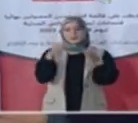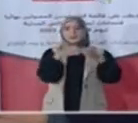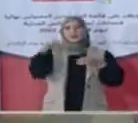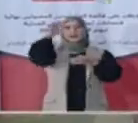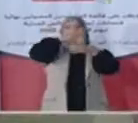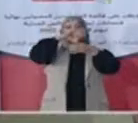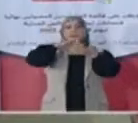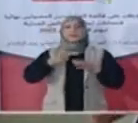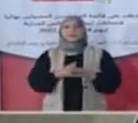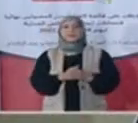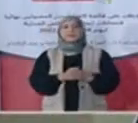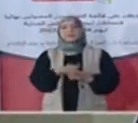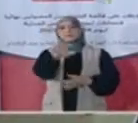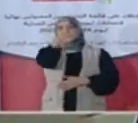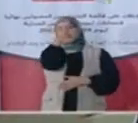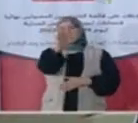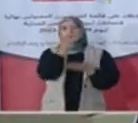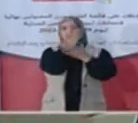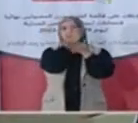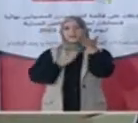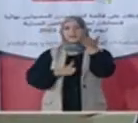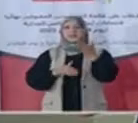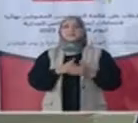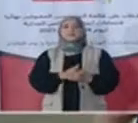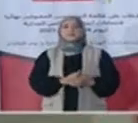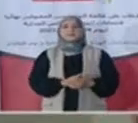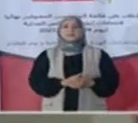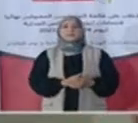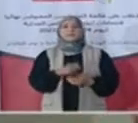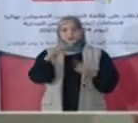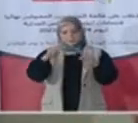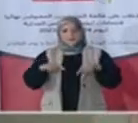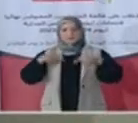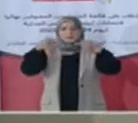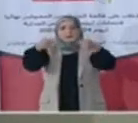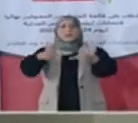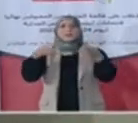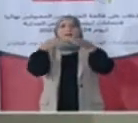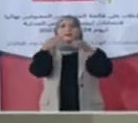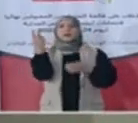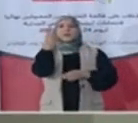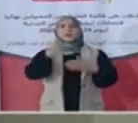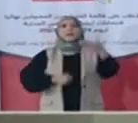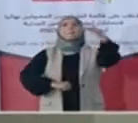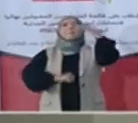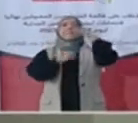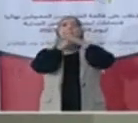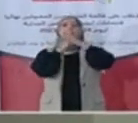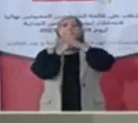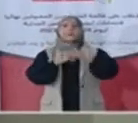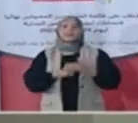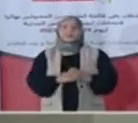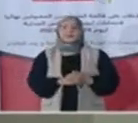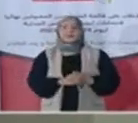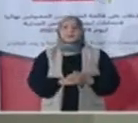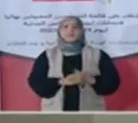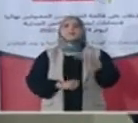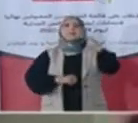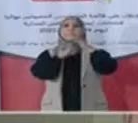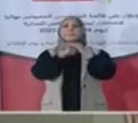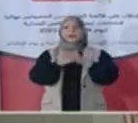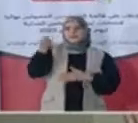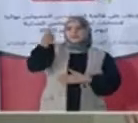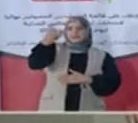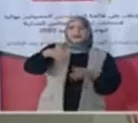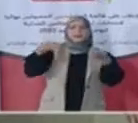الانتخابية تقريبا نصفها سوف تمر إلى الدور الثاني كحد أقصى، يعني أقصى عدد